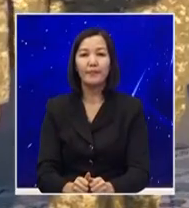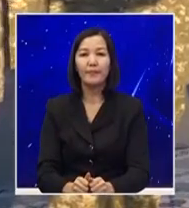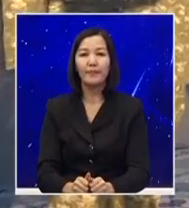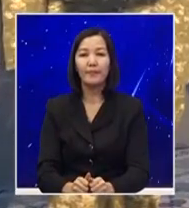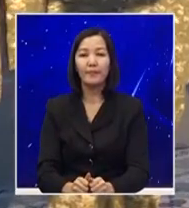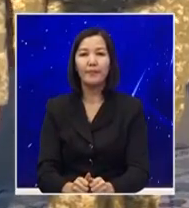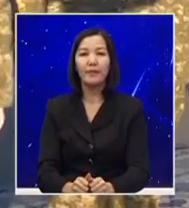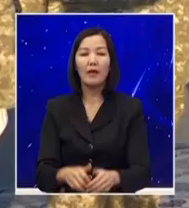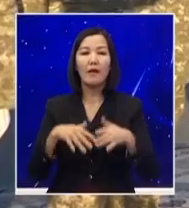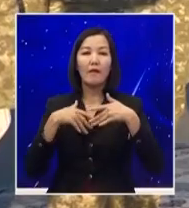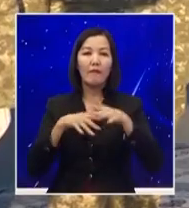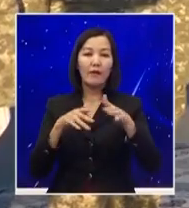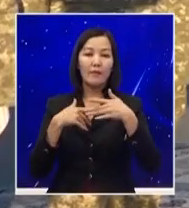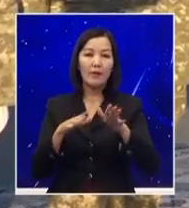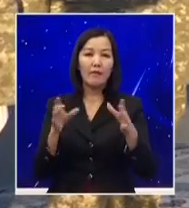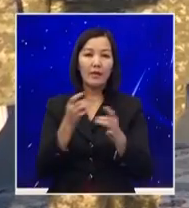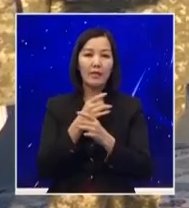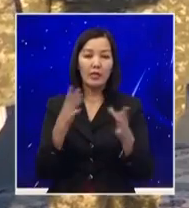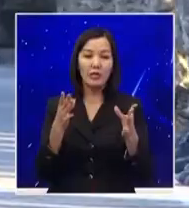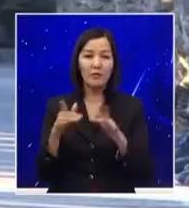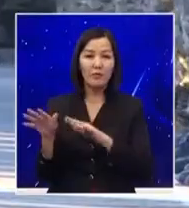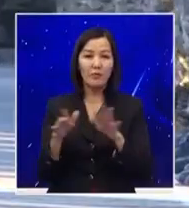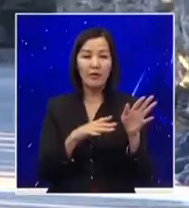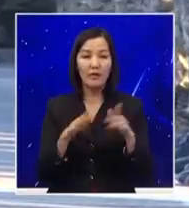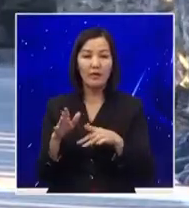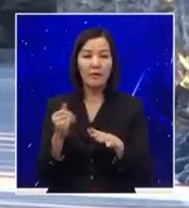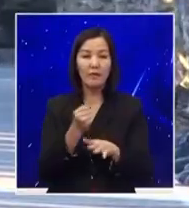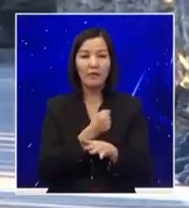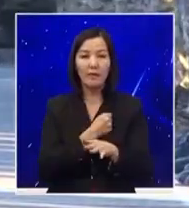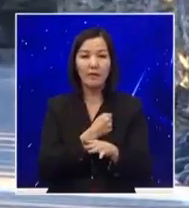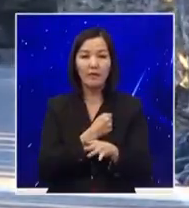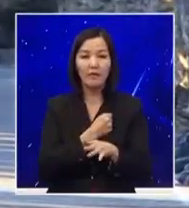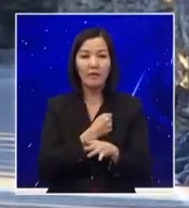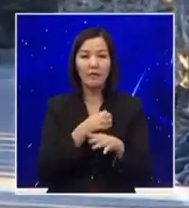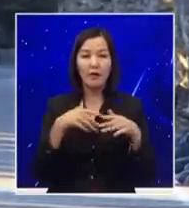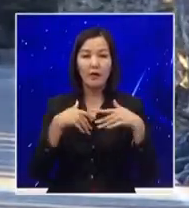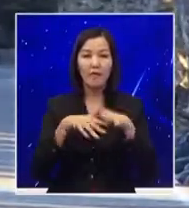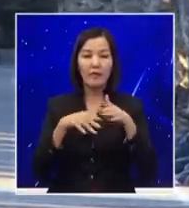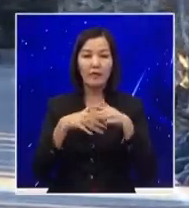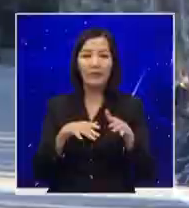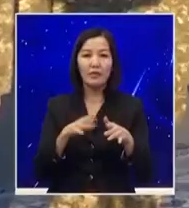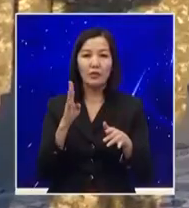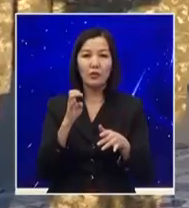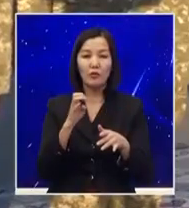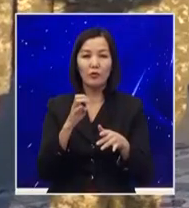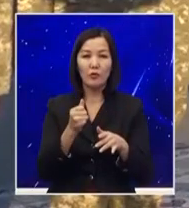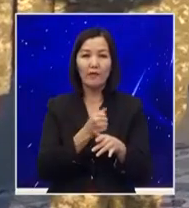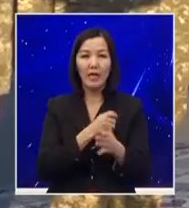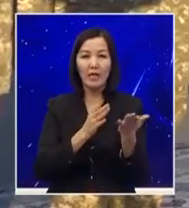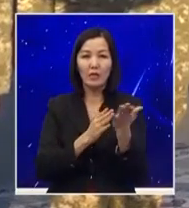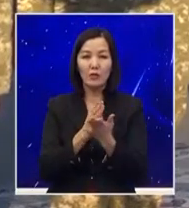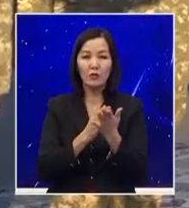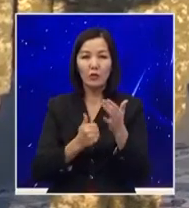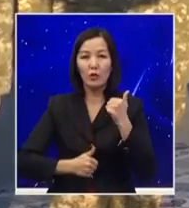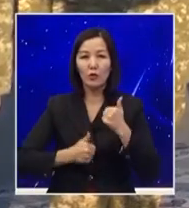форма, военная выправка и торжествующие лица. На плацу воинской части выстроились в ряд около 400 военнослужащих. Каждый из них с честью